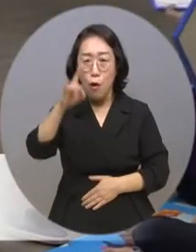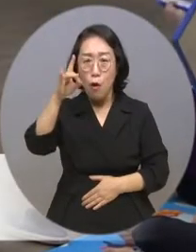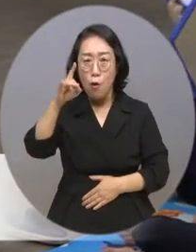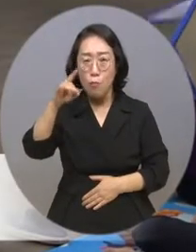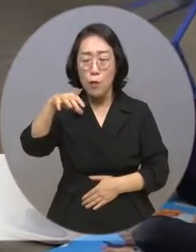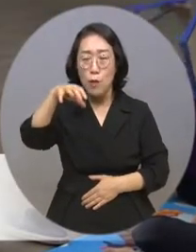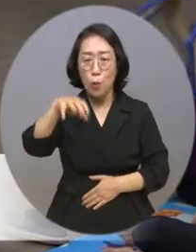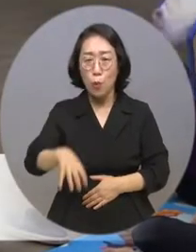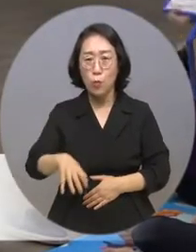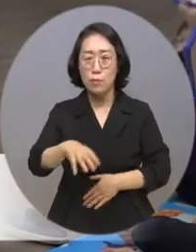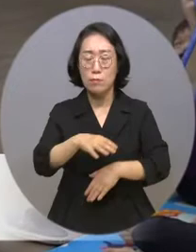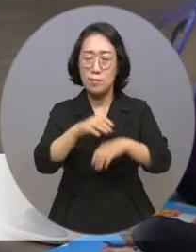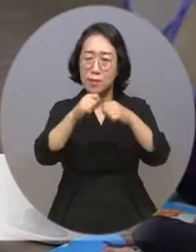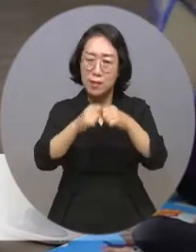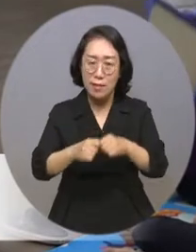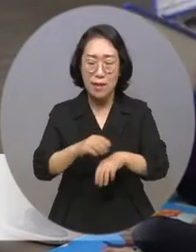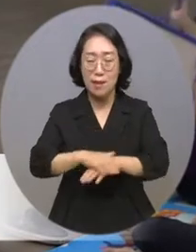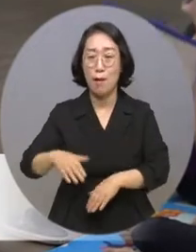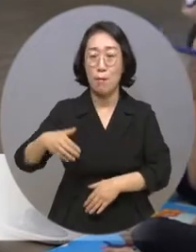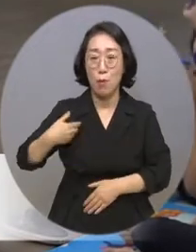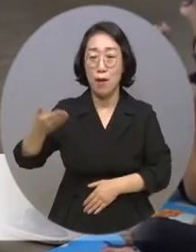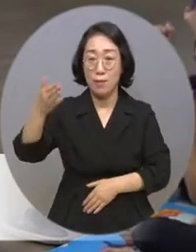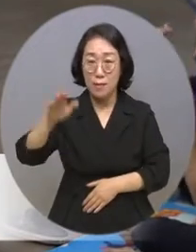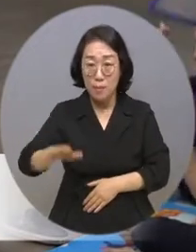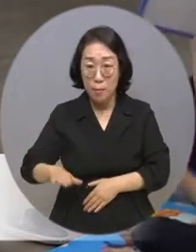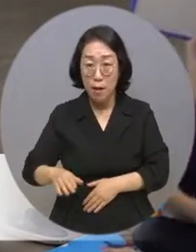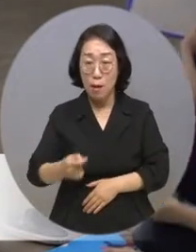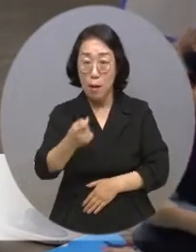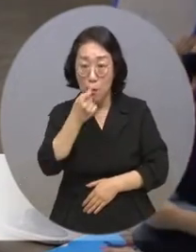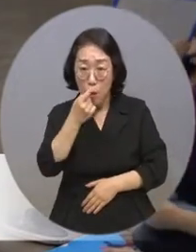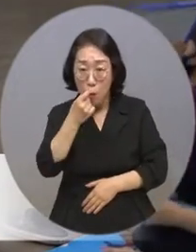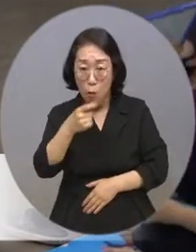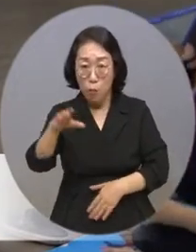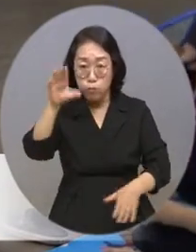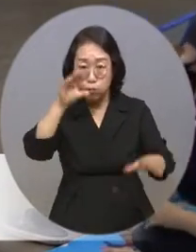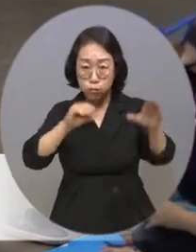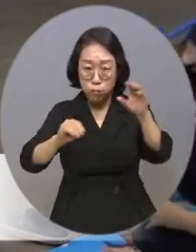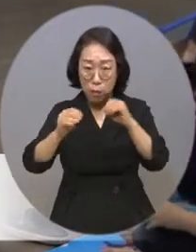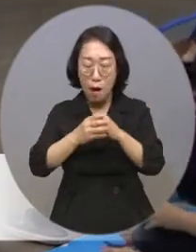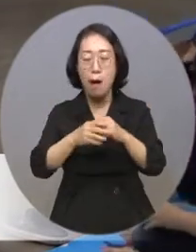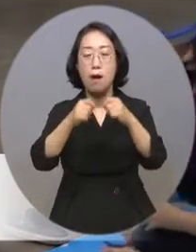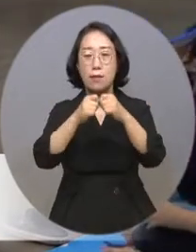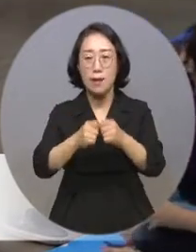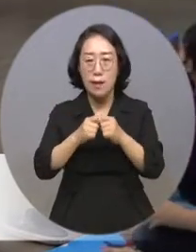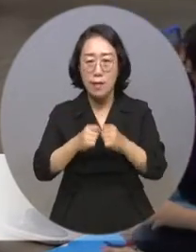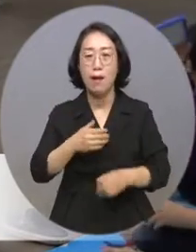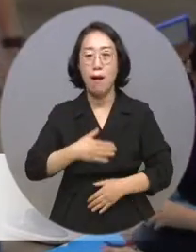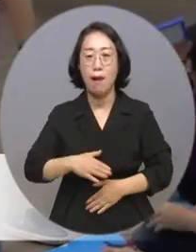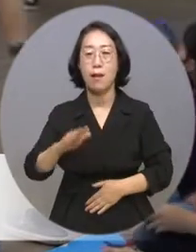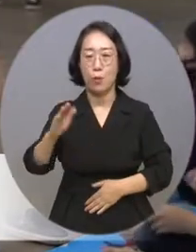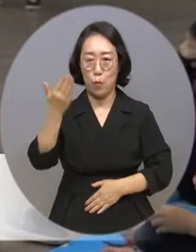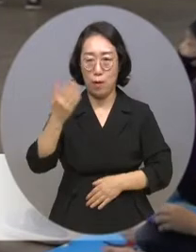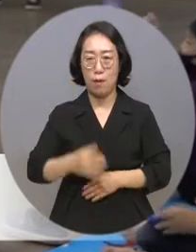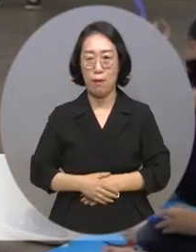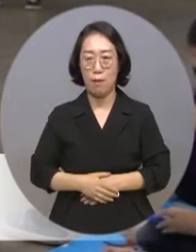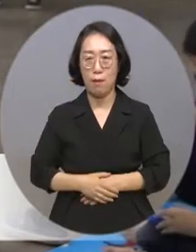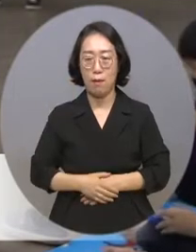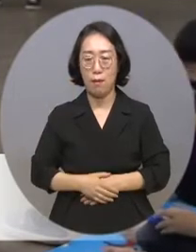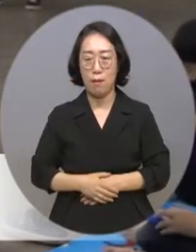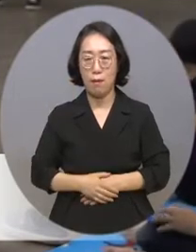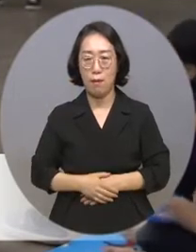녹양동에 대해서 잘 몰랐는데 활동을 하면서 녹양동에 대해서 잘 알게 되었고